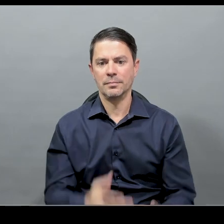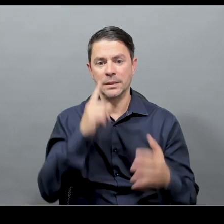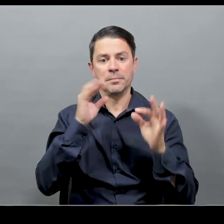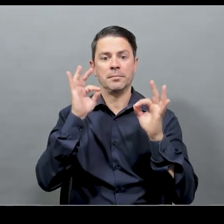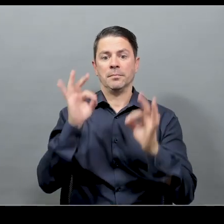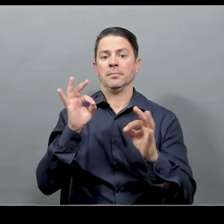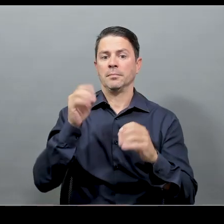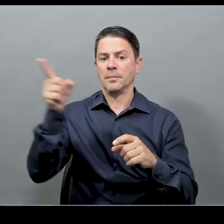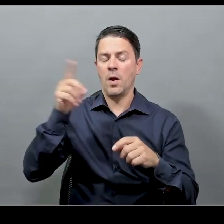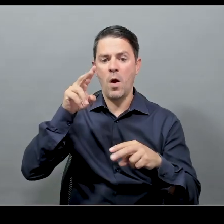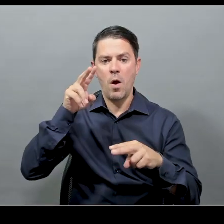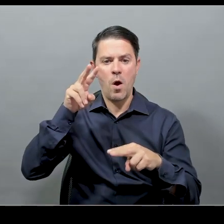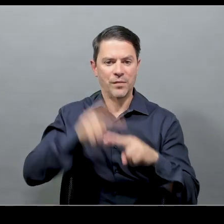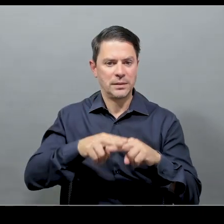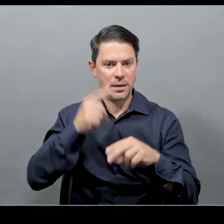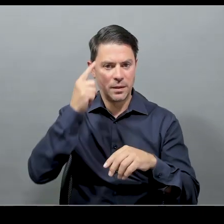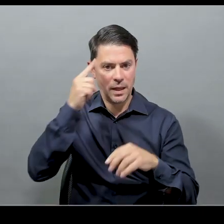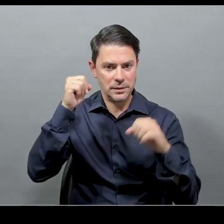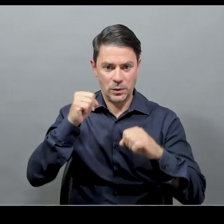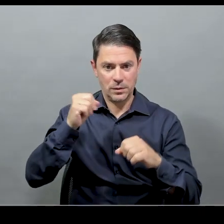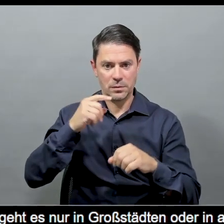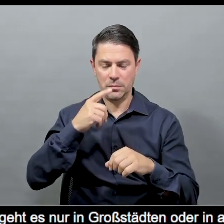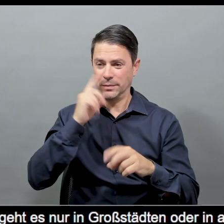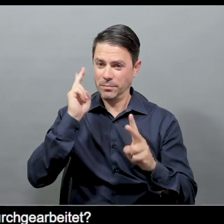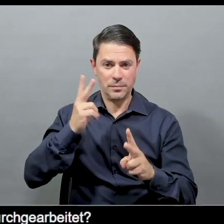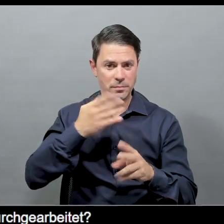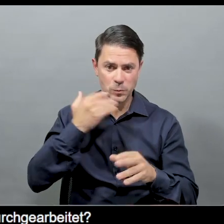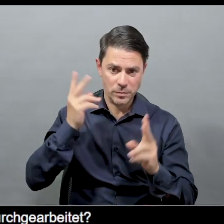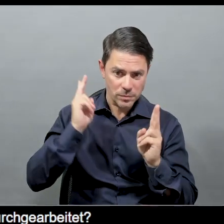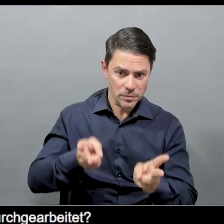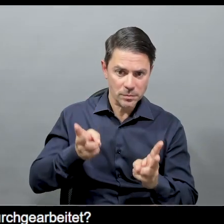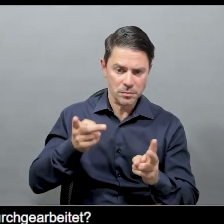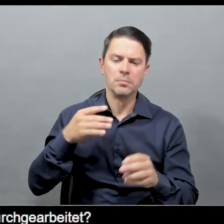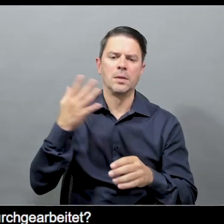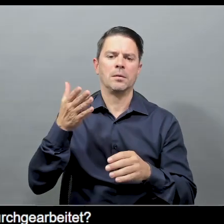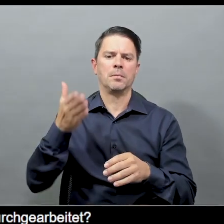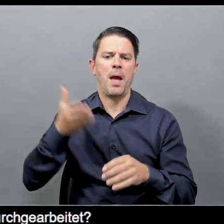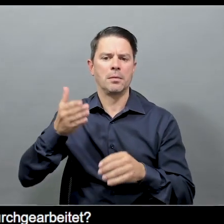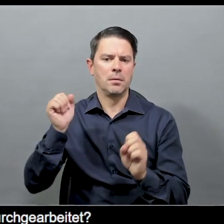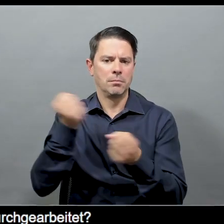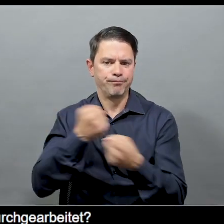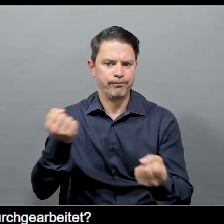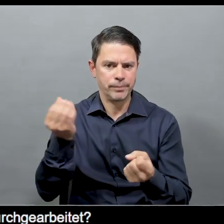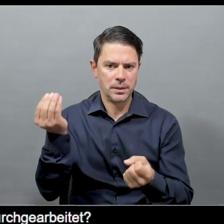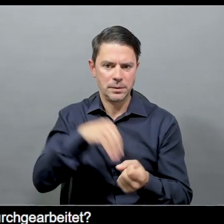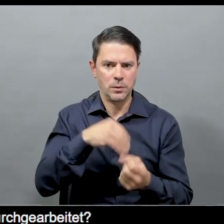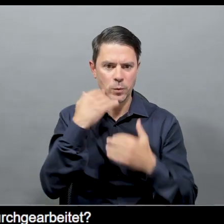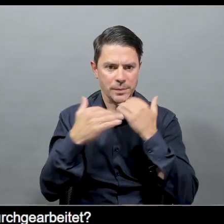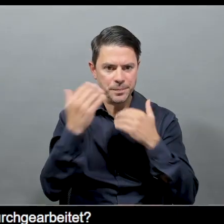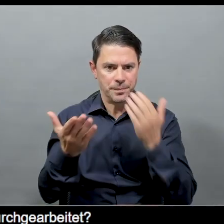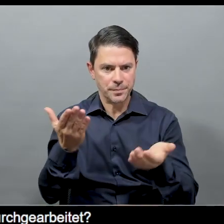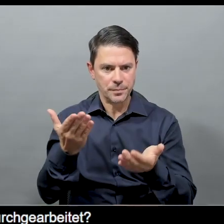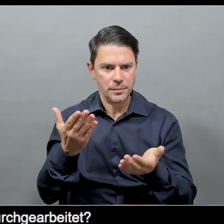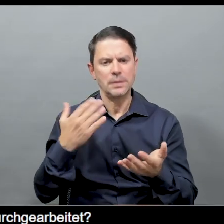Das steht unmittelbar bevor und ich gehe davon aus, dass wir sind schon in Feinabstimmung, dass wir zeitnah von der Bahn dann persönlich auch informiert werden.